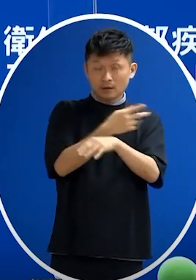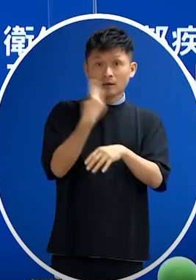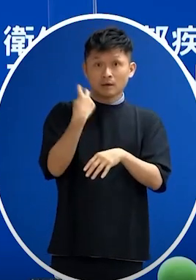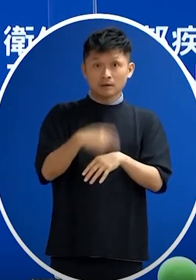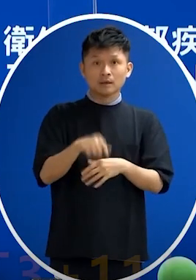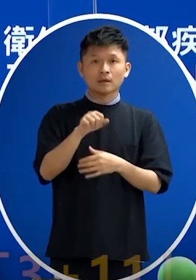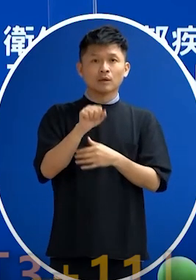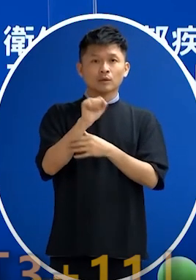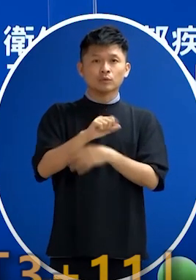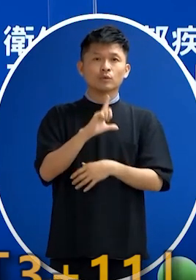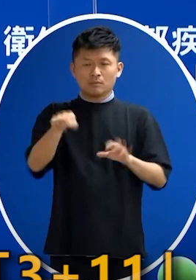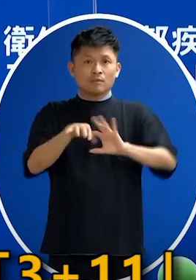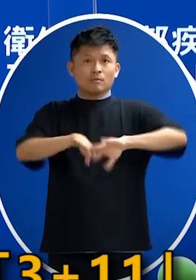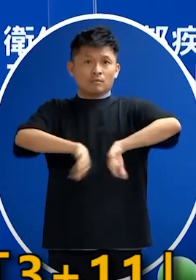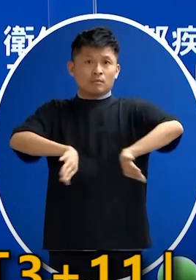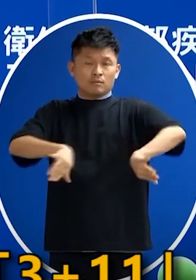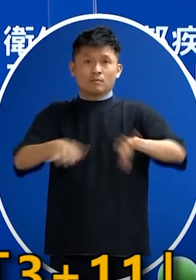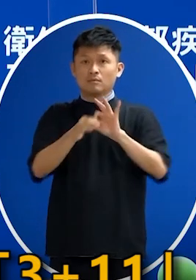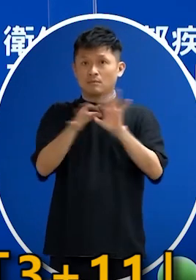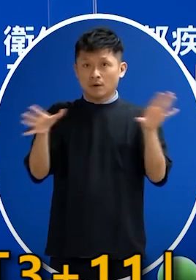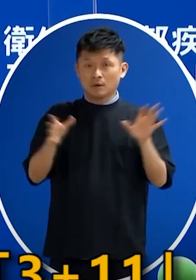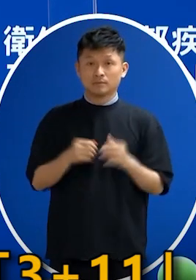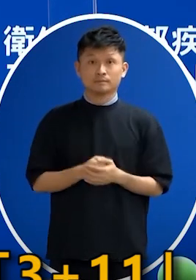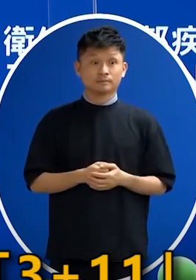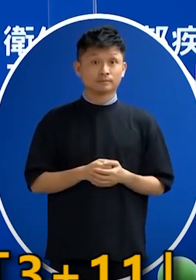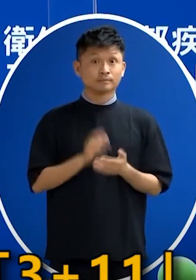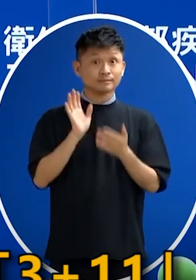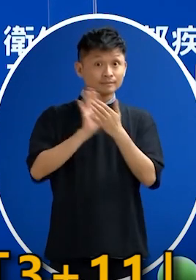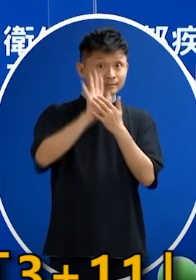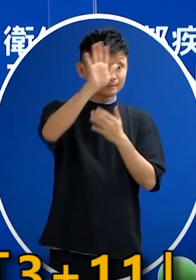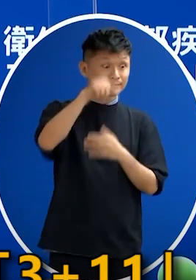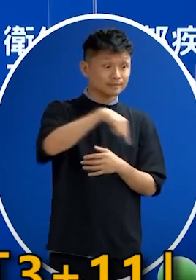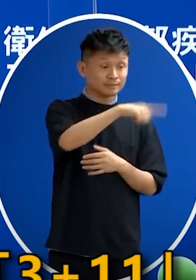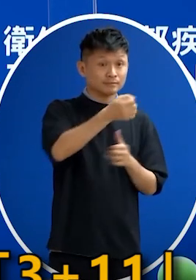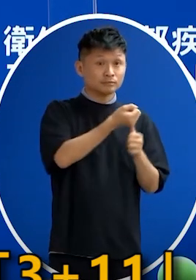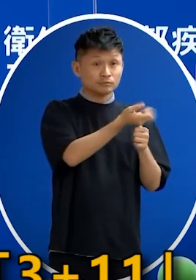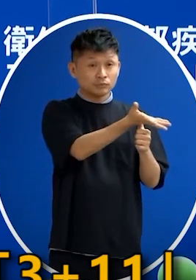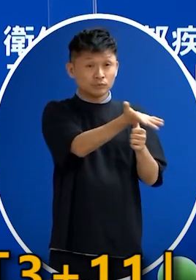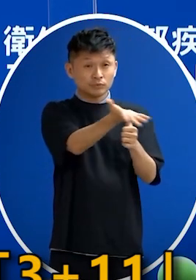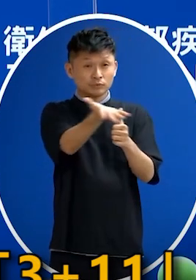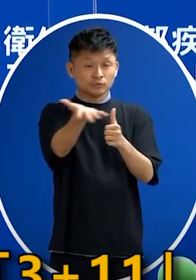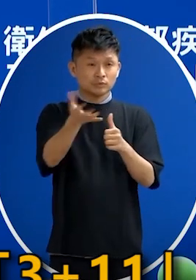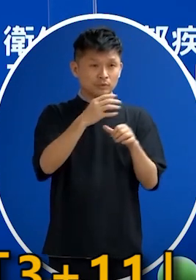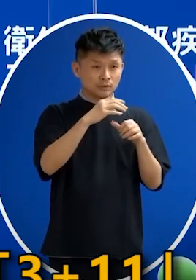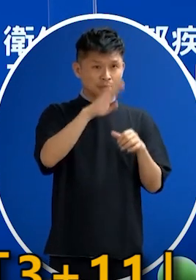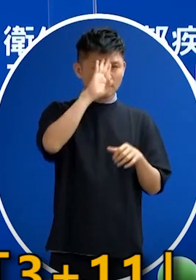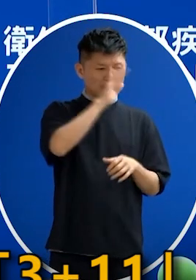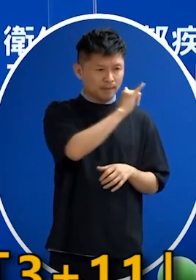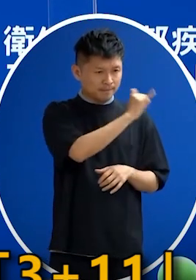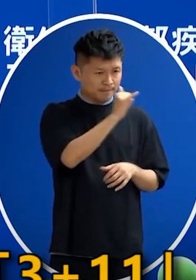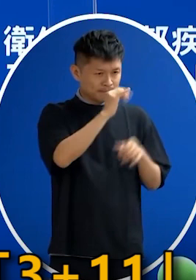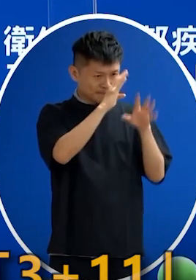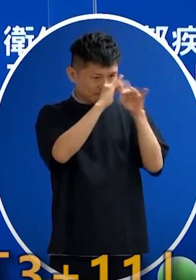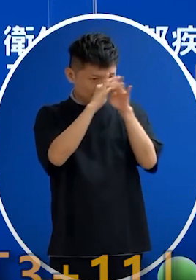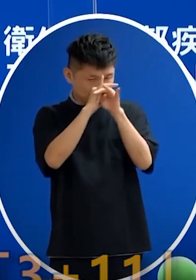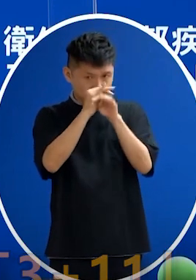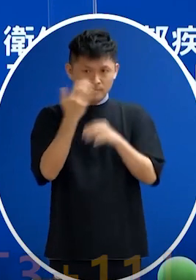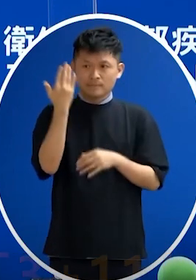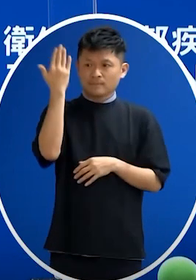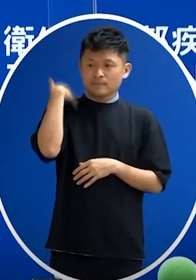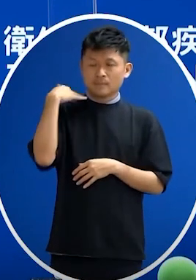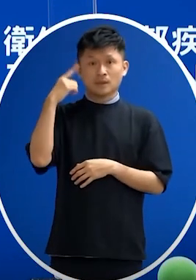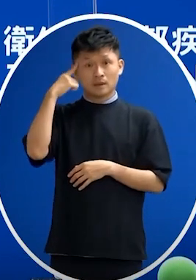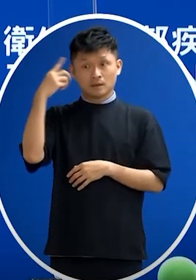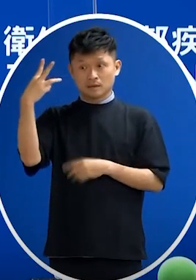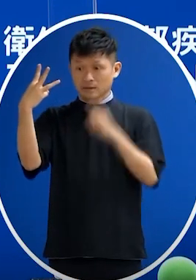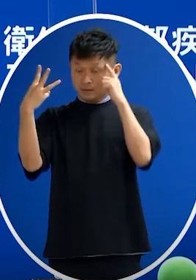诺夫特连在一起。那后来的传播里面在做疫调，也看不到它跟前面这个所谓3+11或诺夫